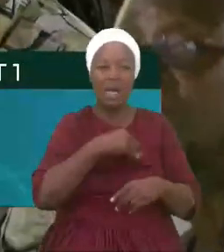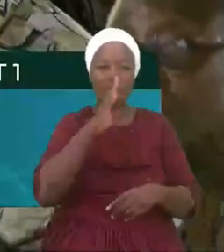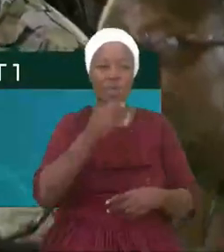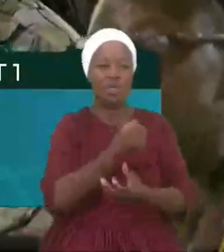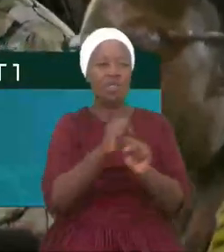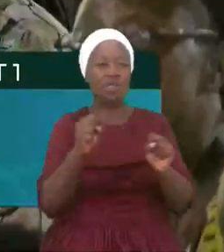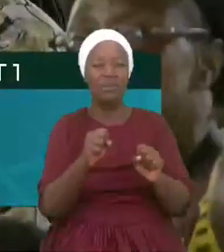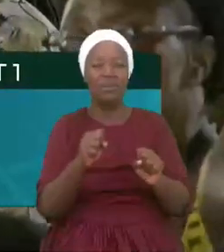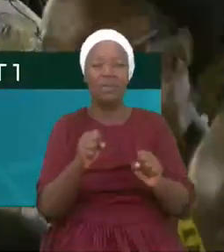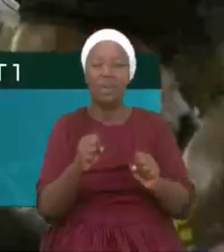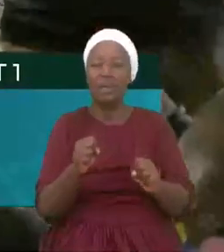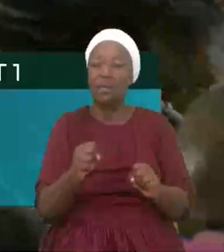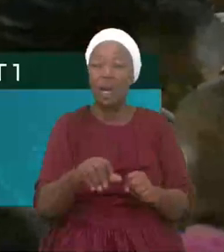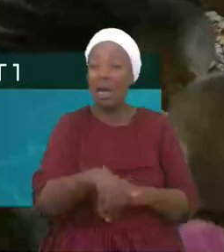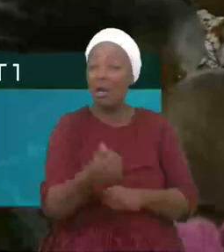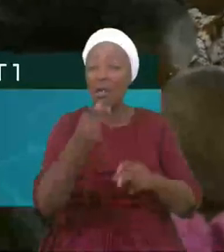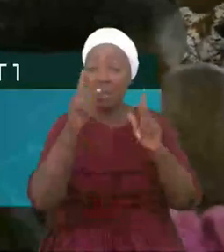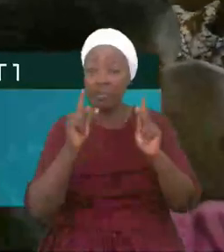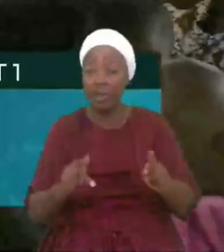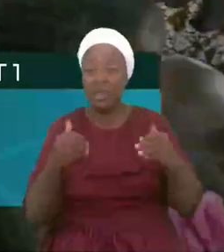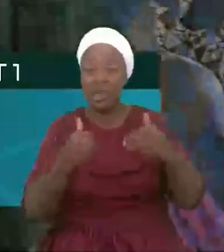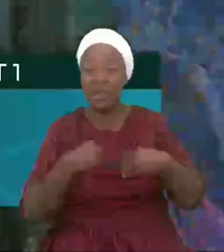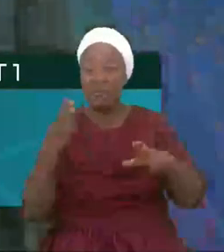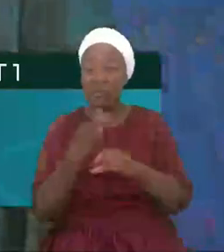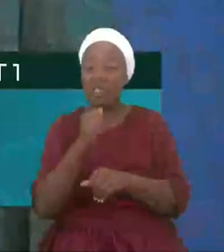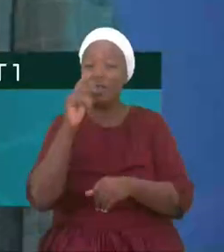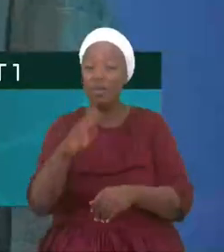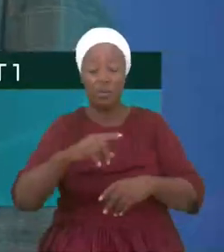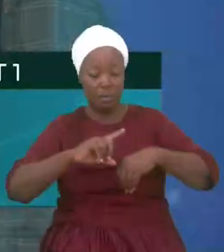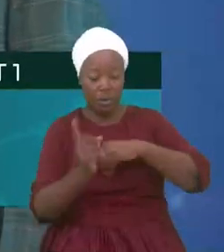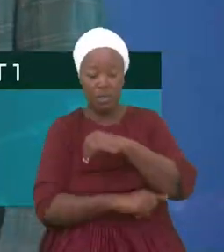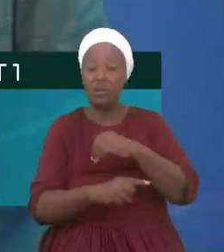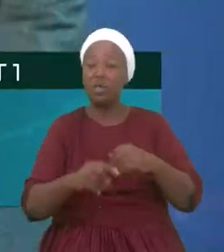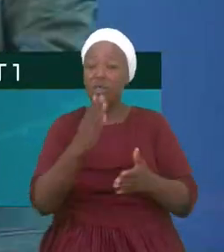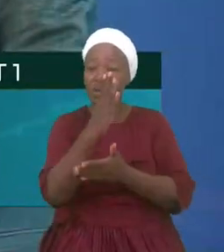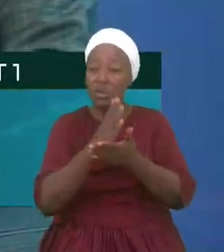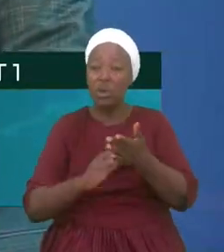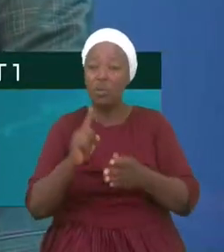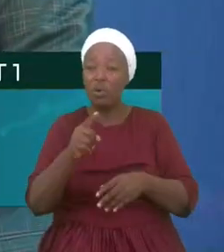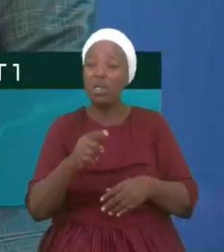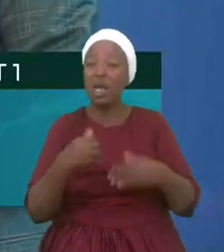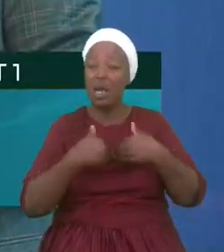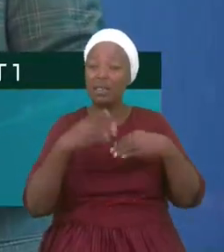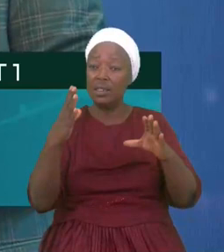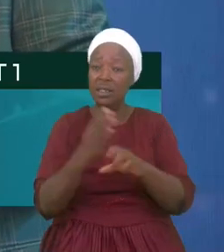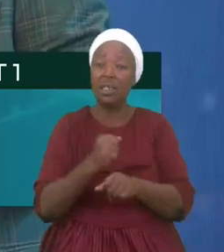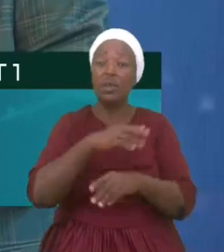vous maintenant et dire verset 22 tonnez vous vers moi et vous serez sauvé quelqu'un a